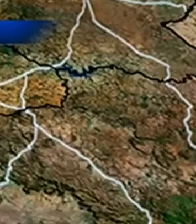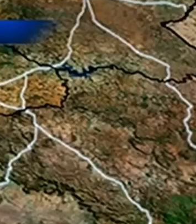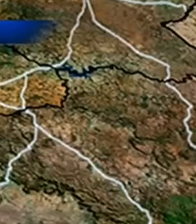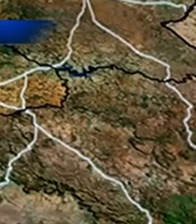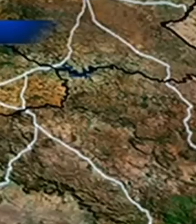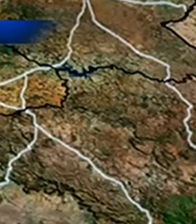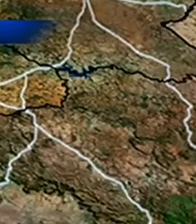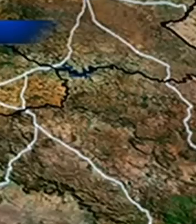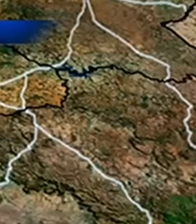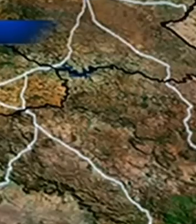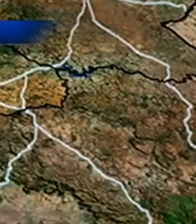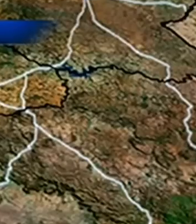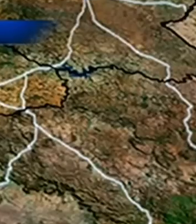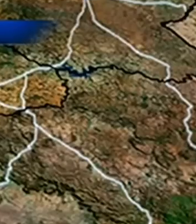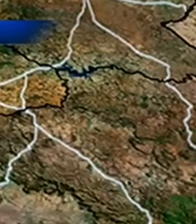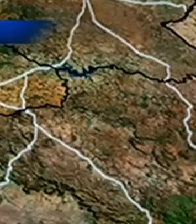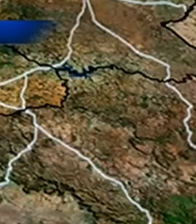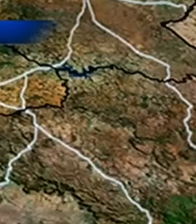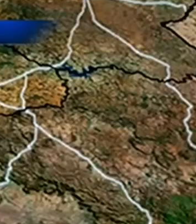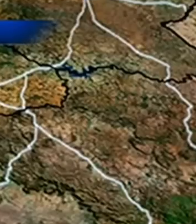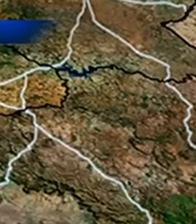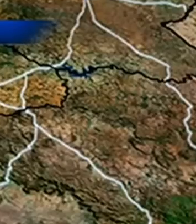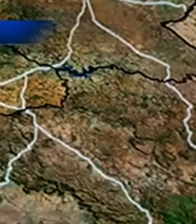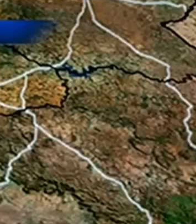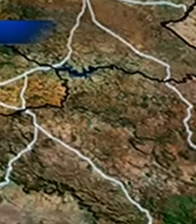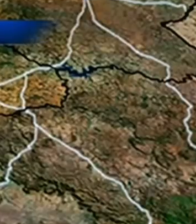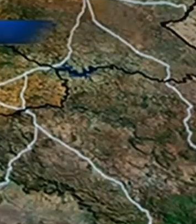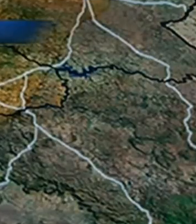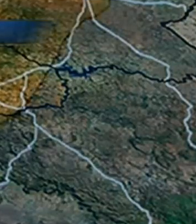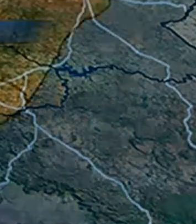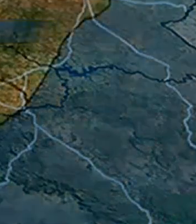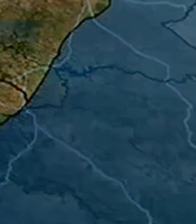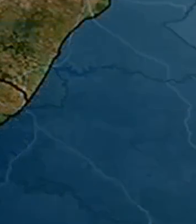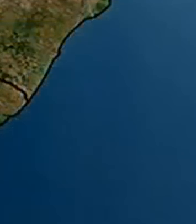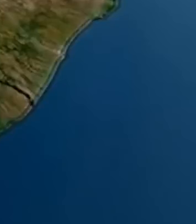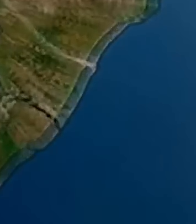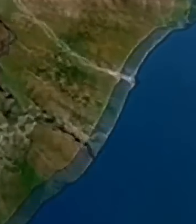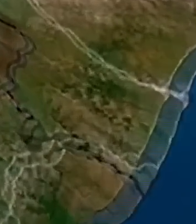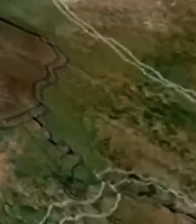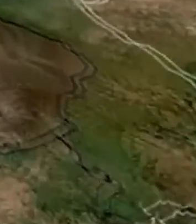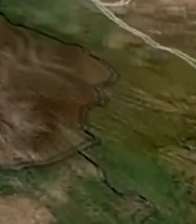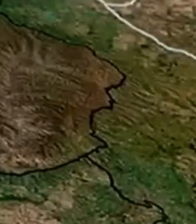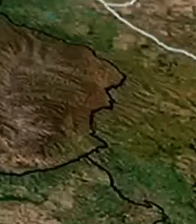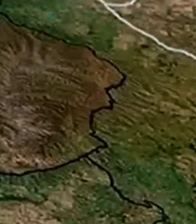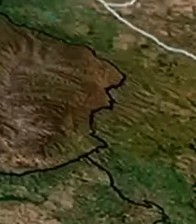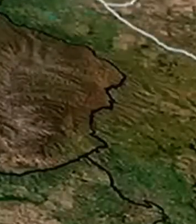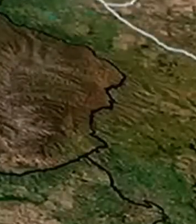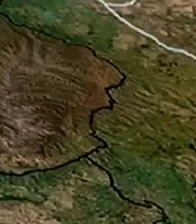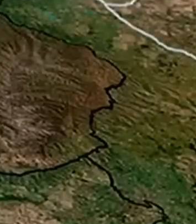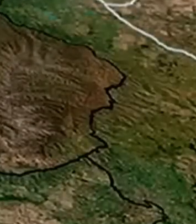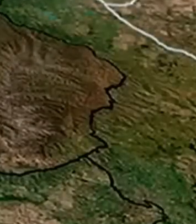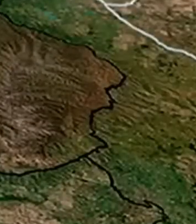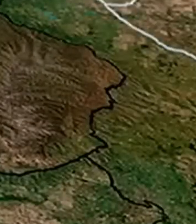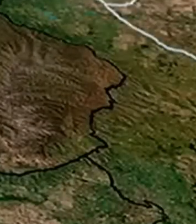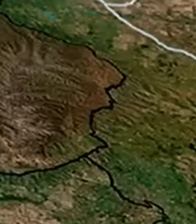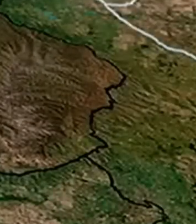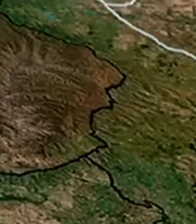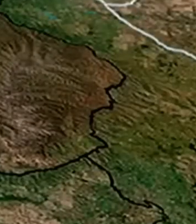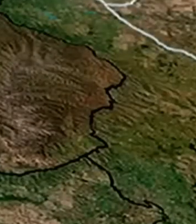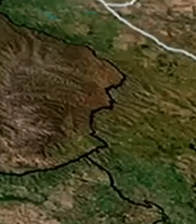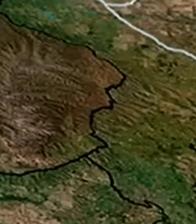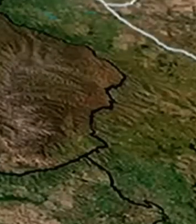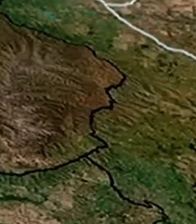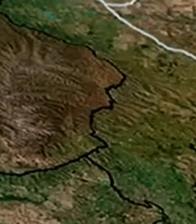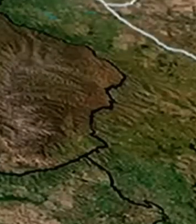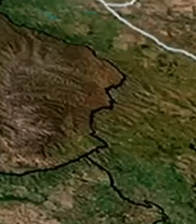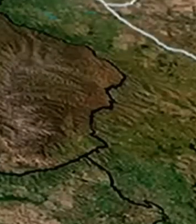tša ka bo Upington masompedi seswai ka dikarolong tšeo go le ka bo Kimberley masompedipedi go laetša go tla go fodile re gona ka province ya ka Free State la ka